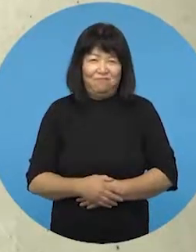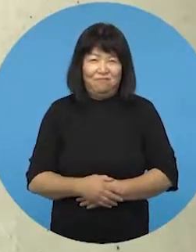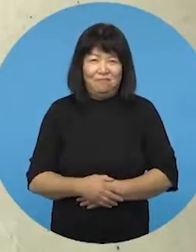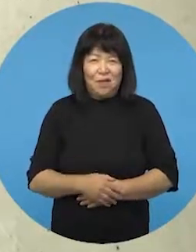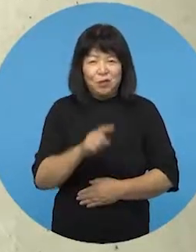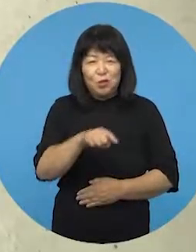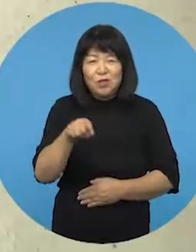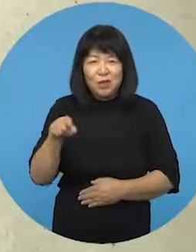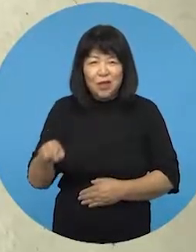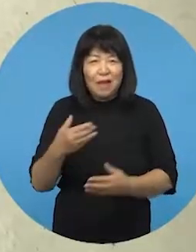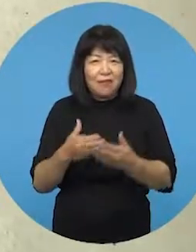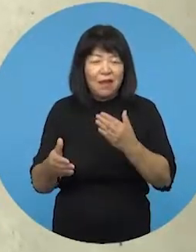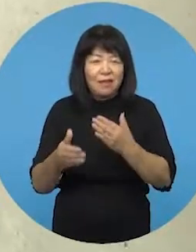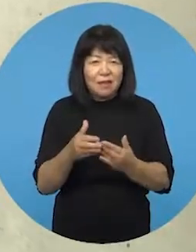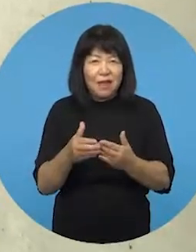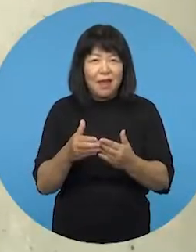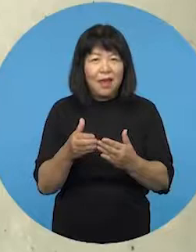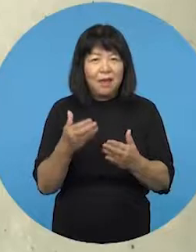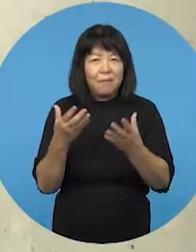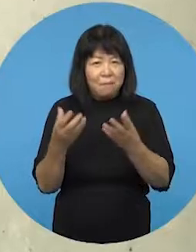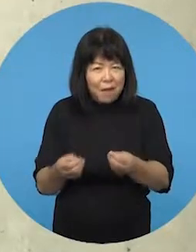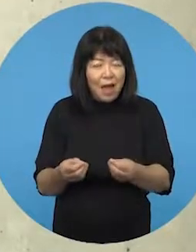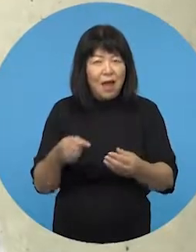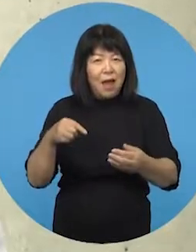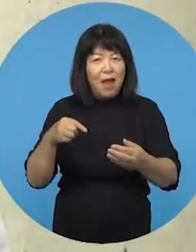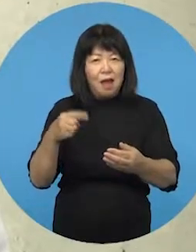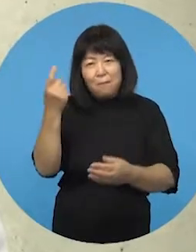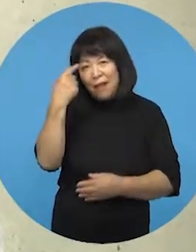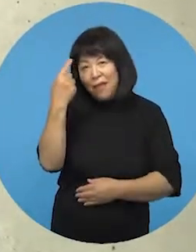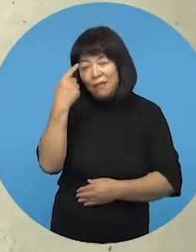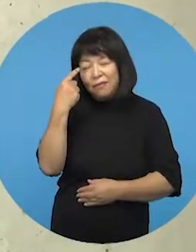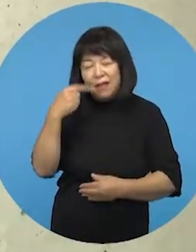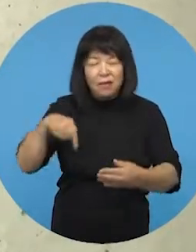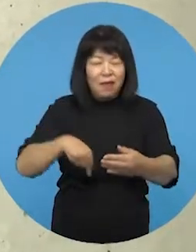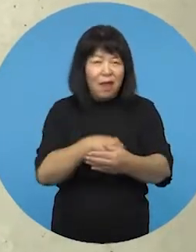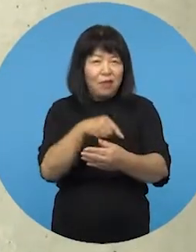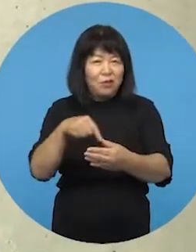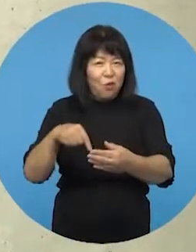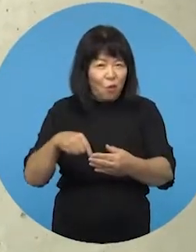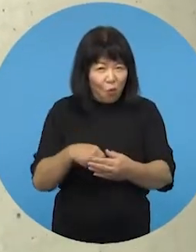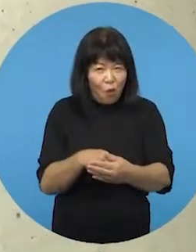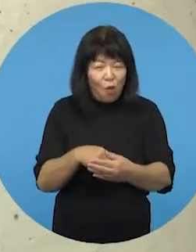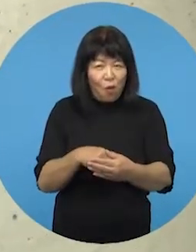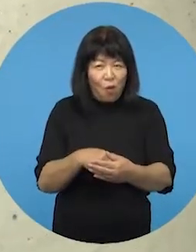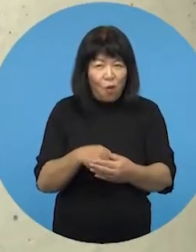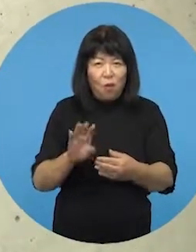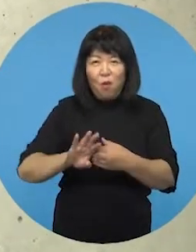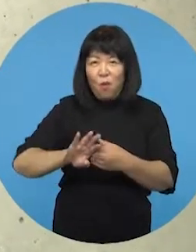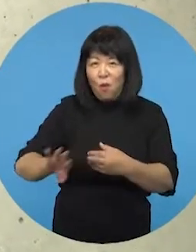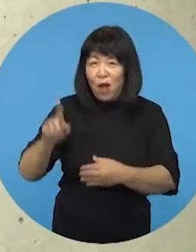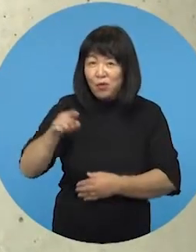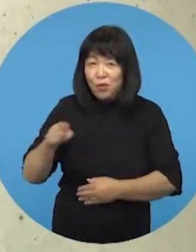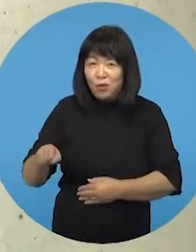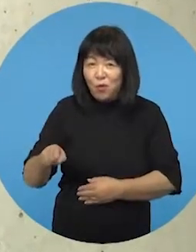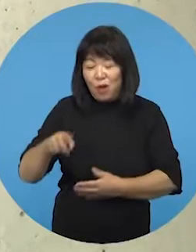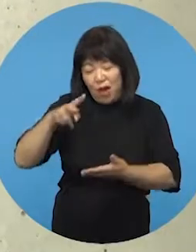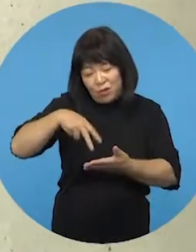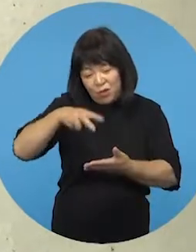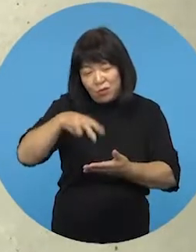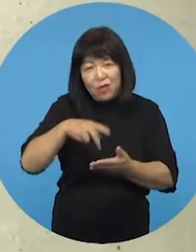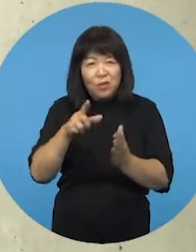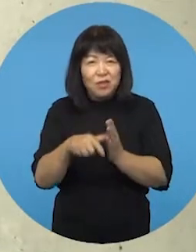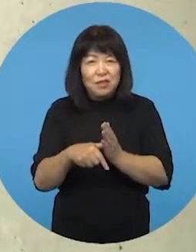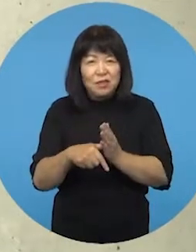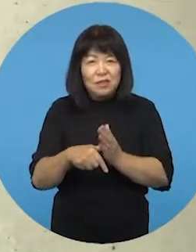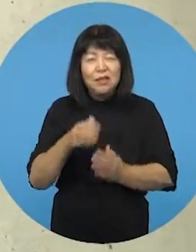業所で体験している生徒が学んだこと、その、まあ、それぞれが学んだことをまあ、他の人が見た時にでもその